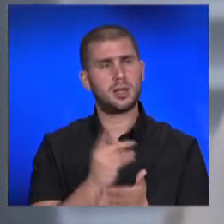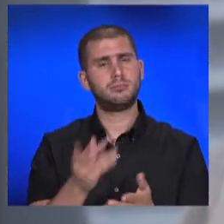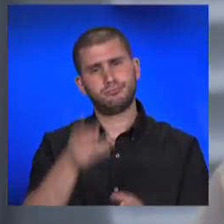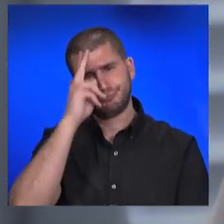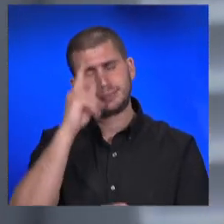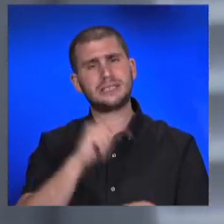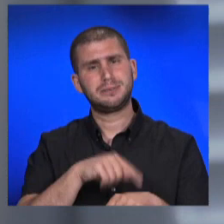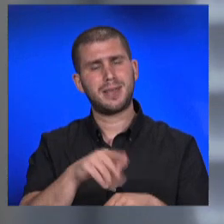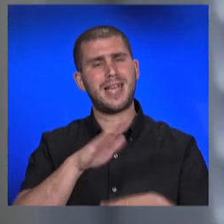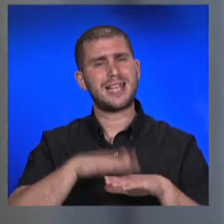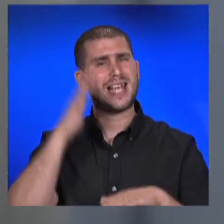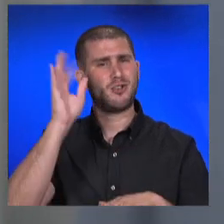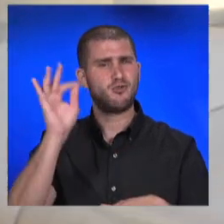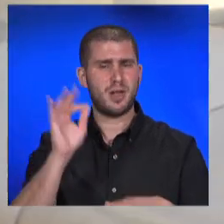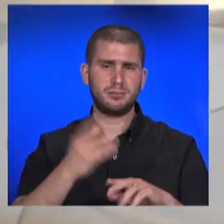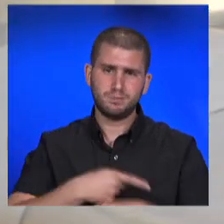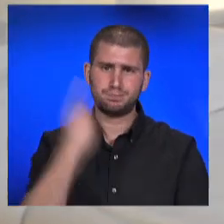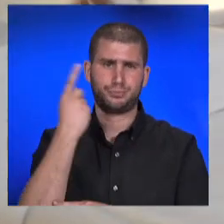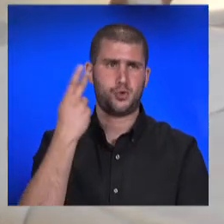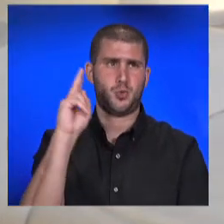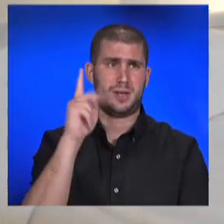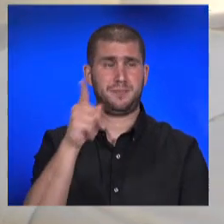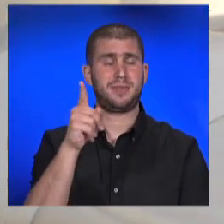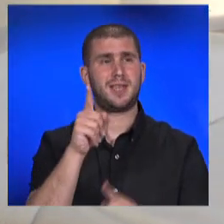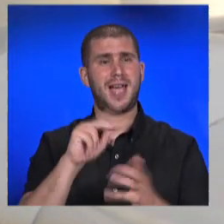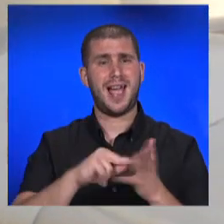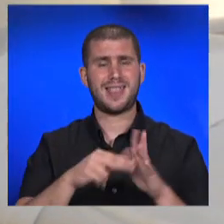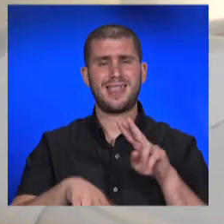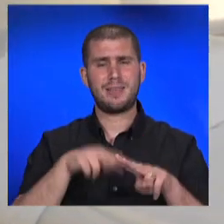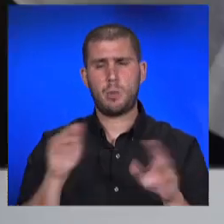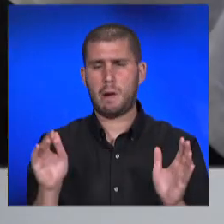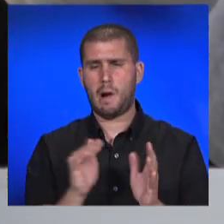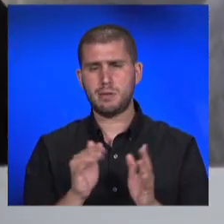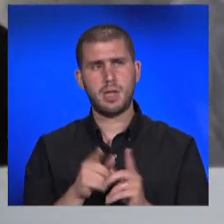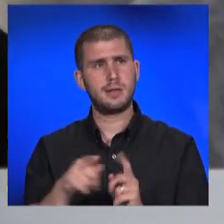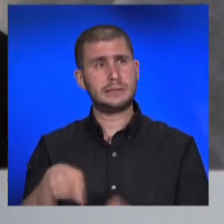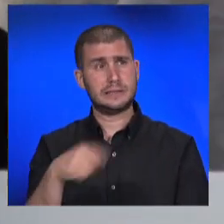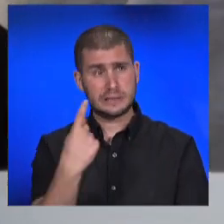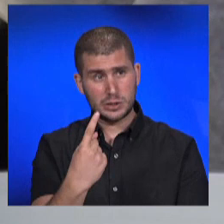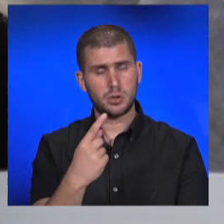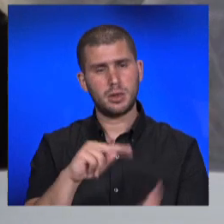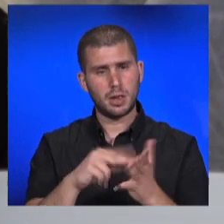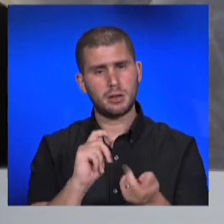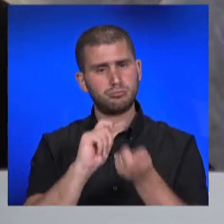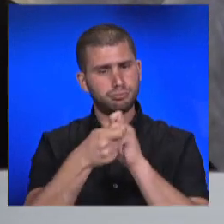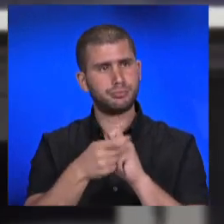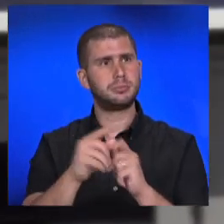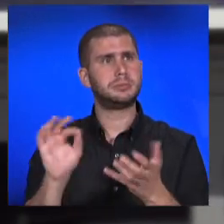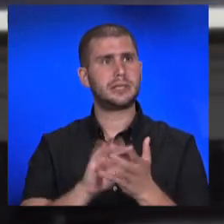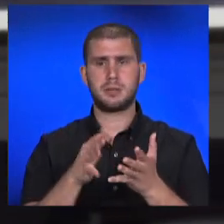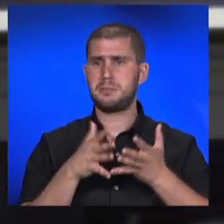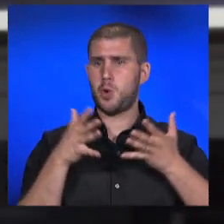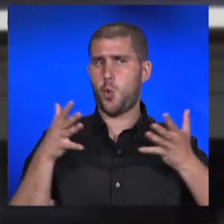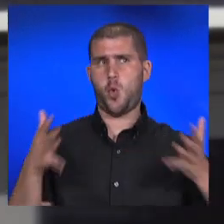הזמן שהקריירה שלה תקפוץ מדרגה. את חדר הטיפולים הקטן והסחור תכננה להחליף במשרדים מרווחים